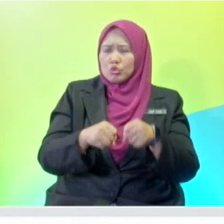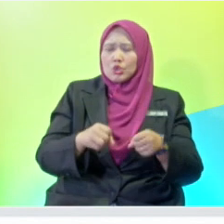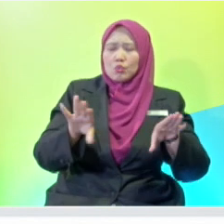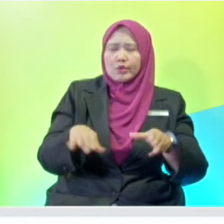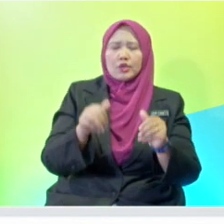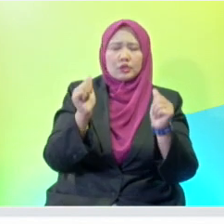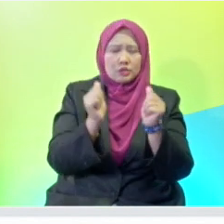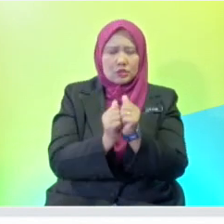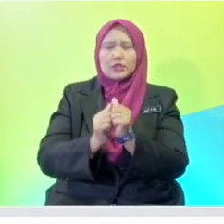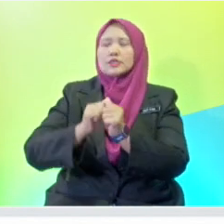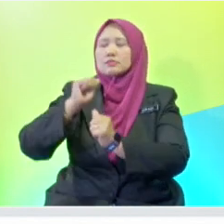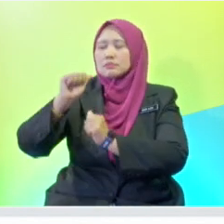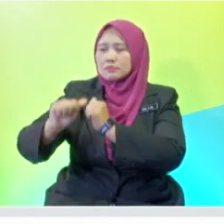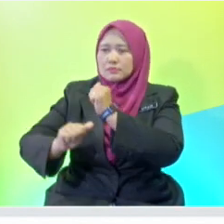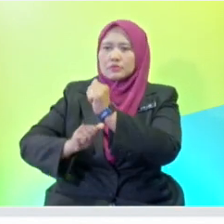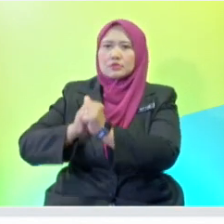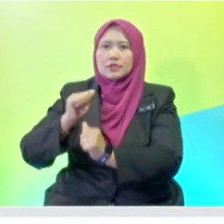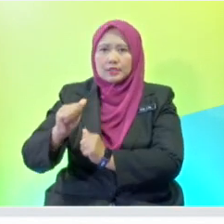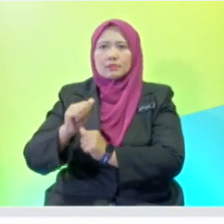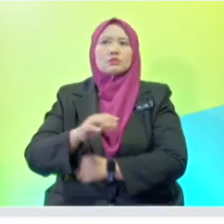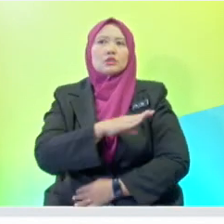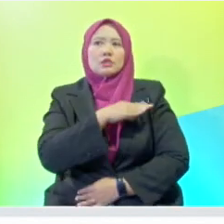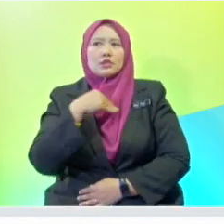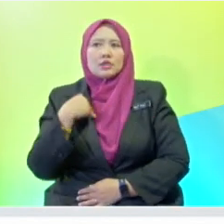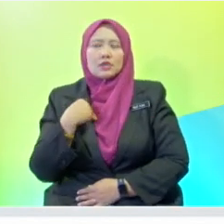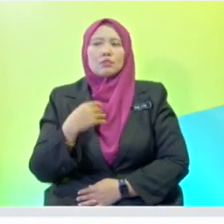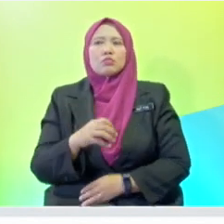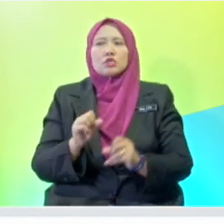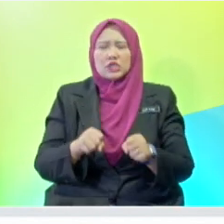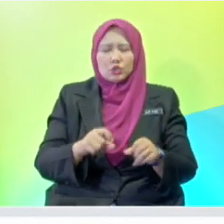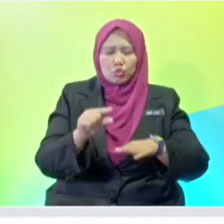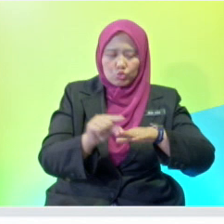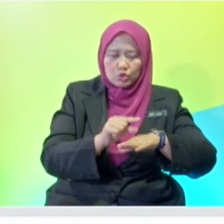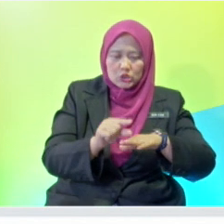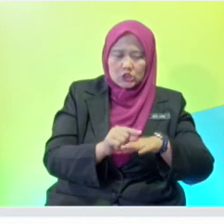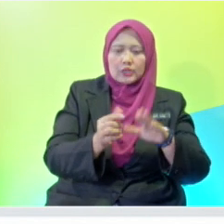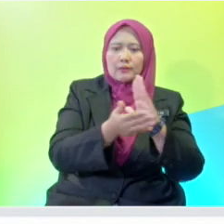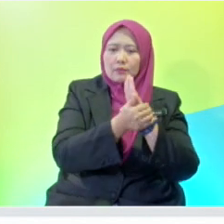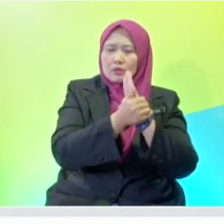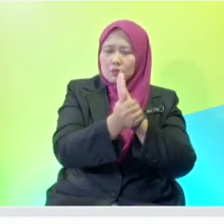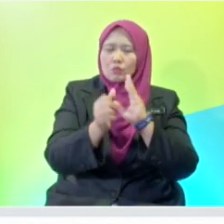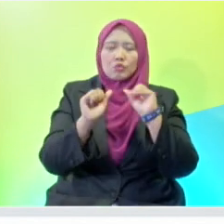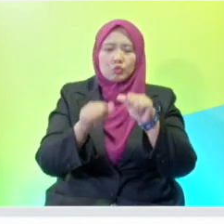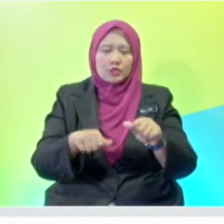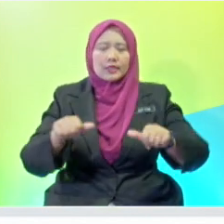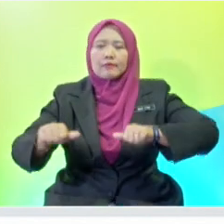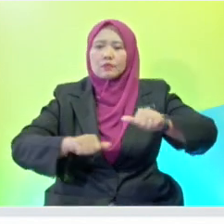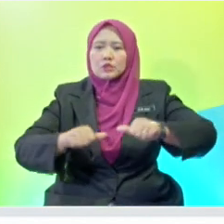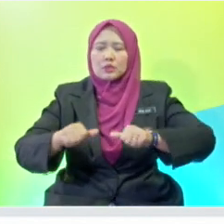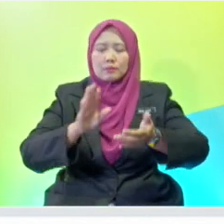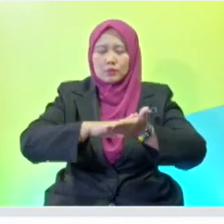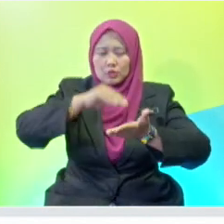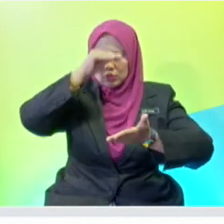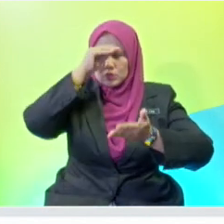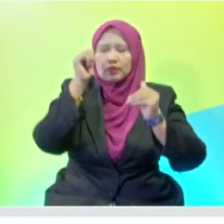murid boleh menggunakan pengetahuan kemahiran mengaplikasi mengaplikasikan pembelajaran dengan